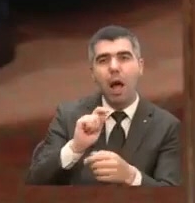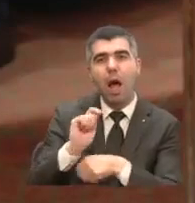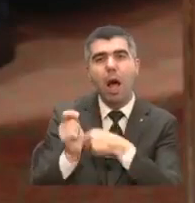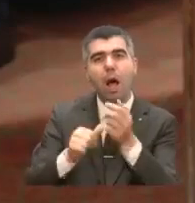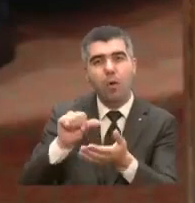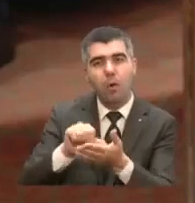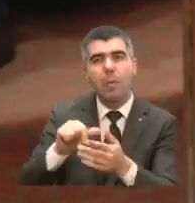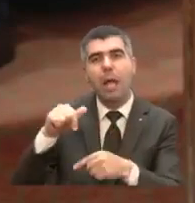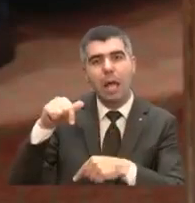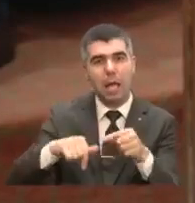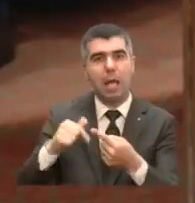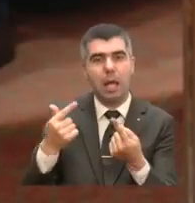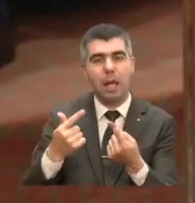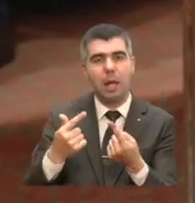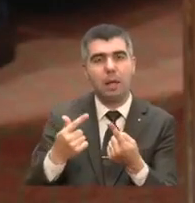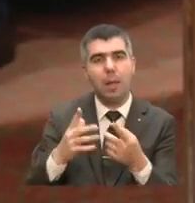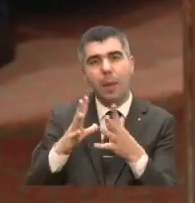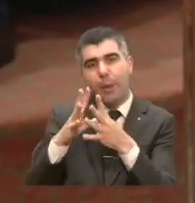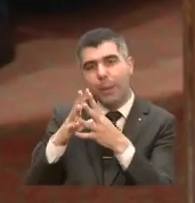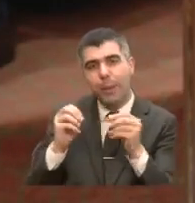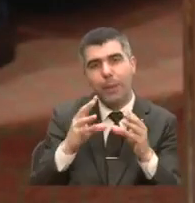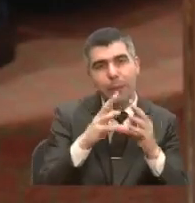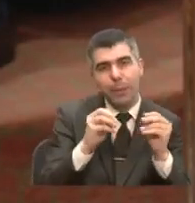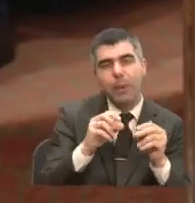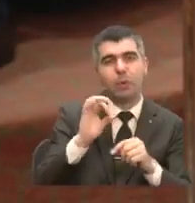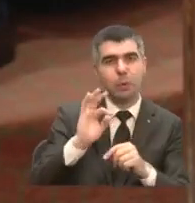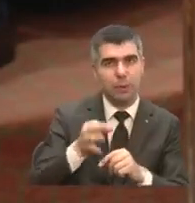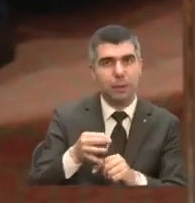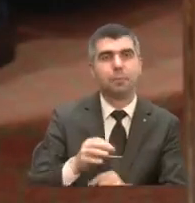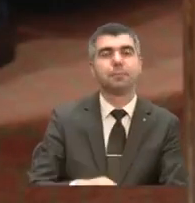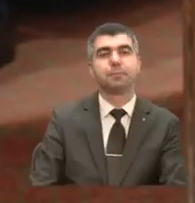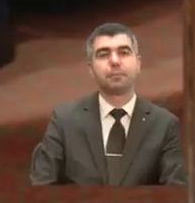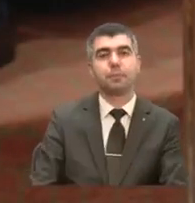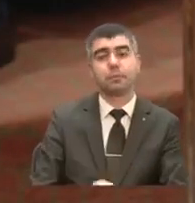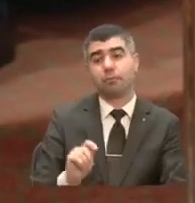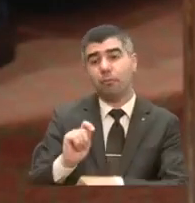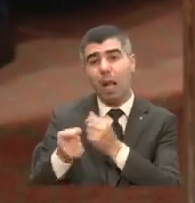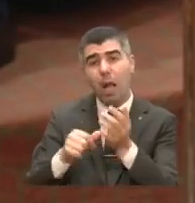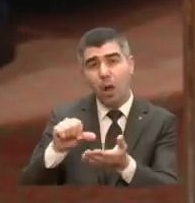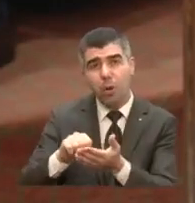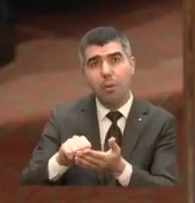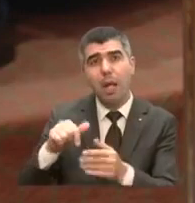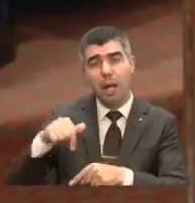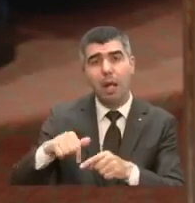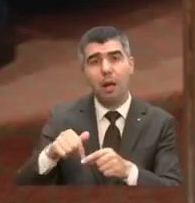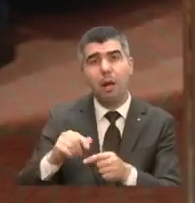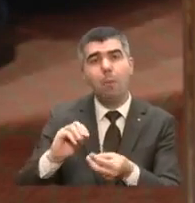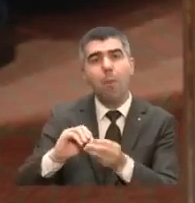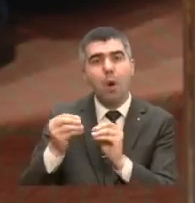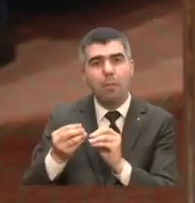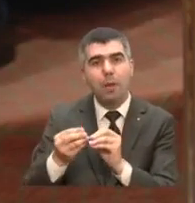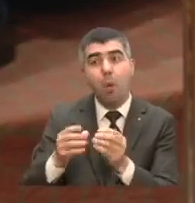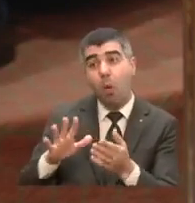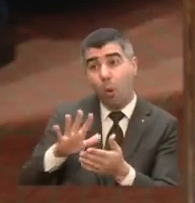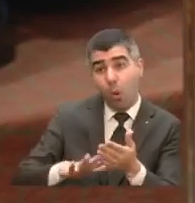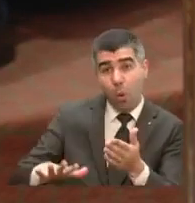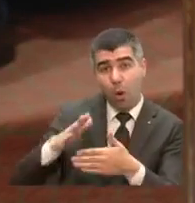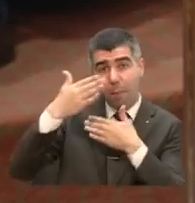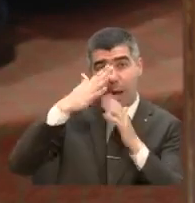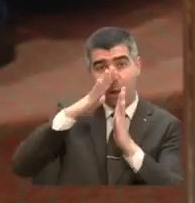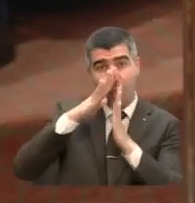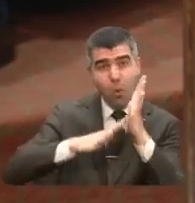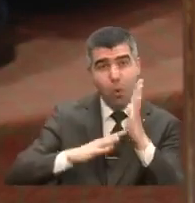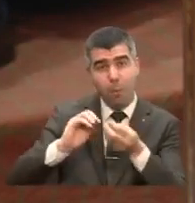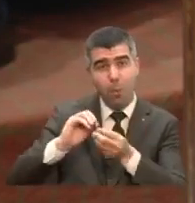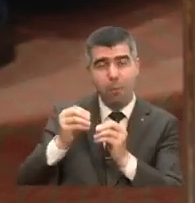في الماء. إذا ما خصناش نعمم وحيد، كاين بعض المناطق الكروية فيها مشكل الماء نسحبه على بلادنا كلها، وإلا